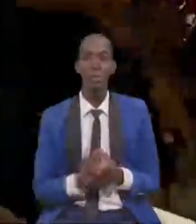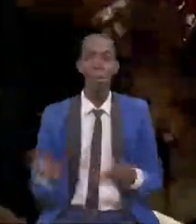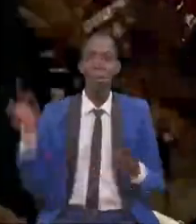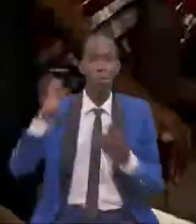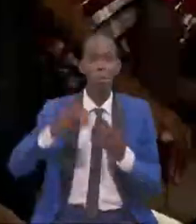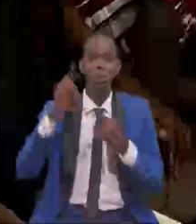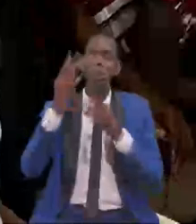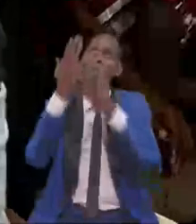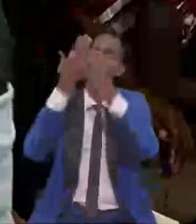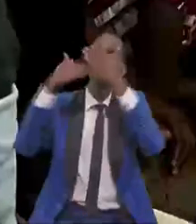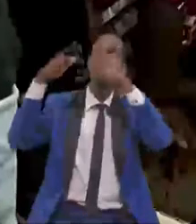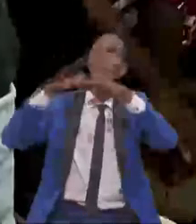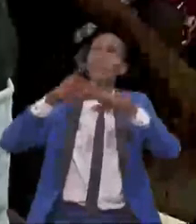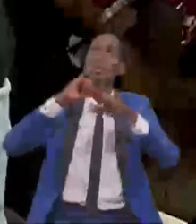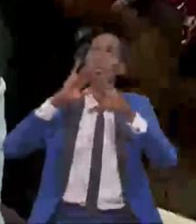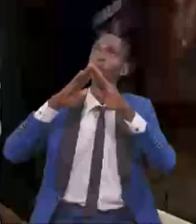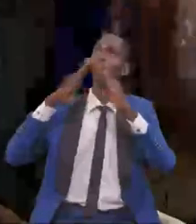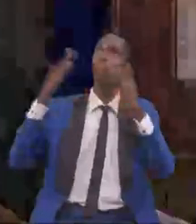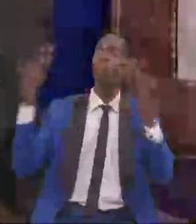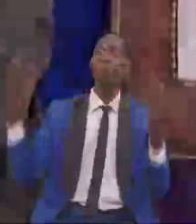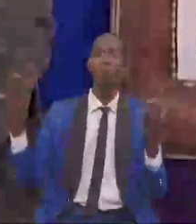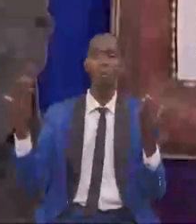Jusqu'à ce que les cieux s'ouvrent.